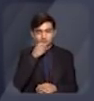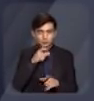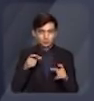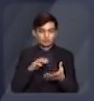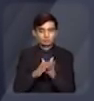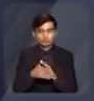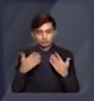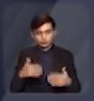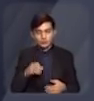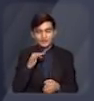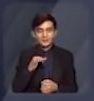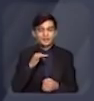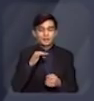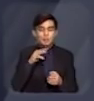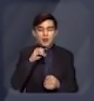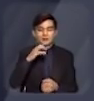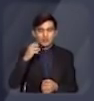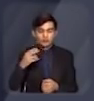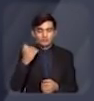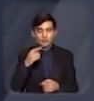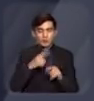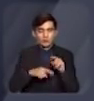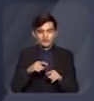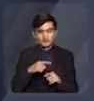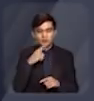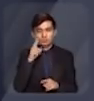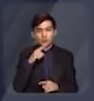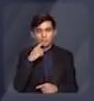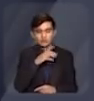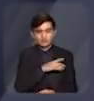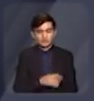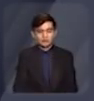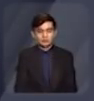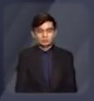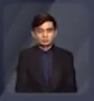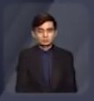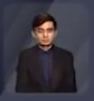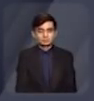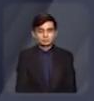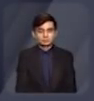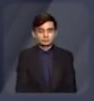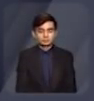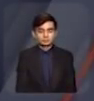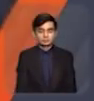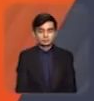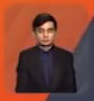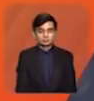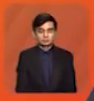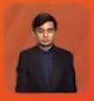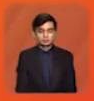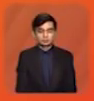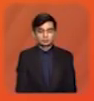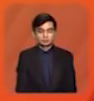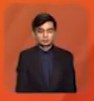Масаншыда із-түссіз жоғалып кеткен жігіттің туыстары не айтты? Енді осы жақтан машинасы өртенген, содан кейін хабар жоқ.